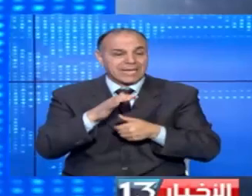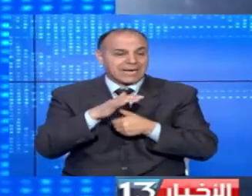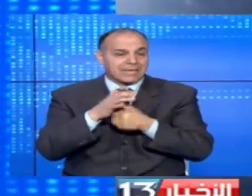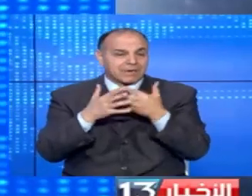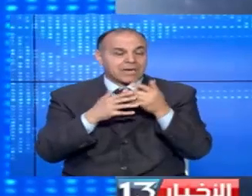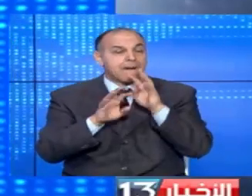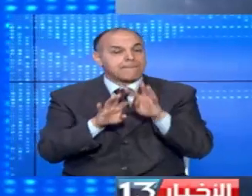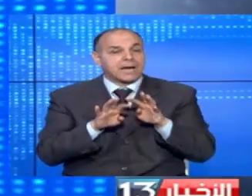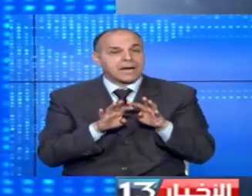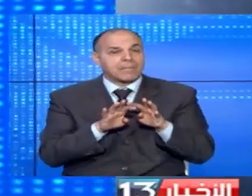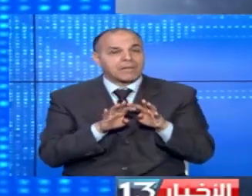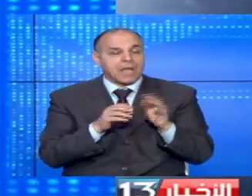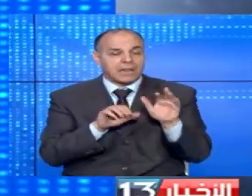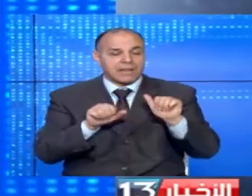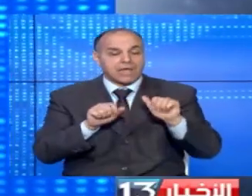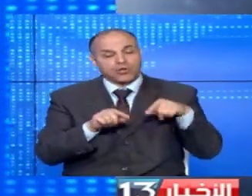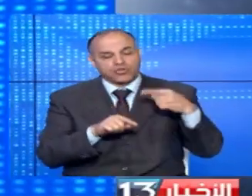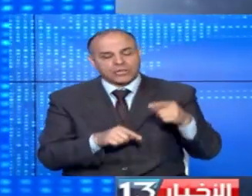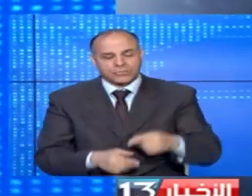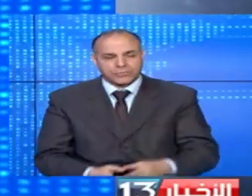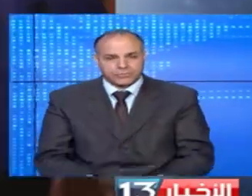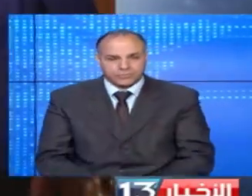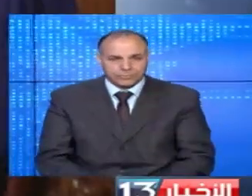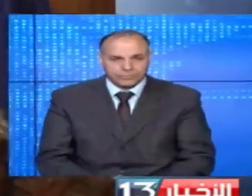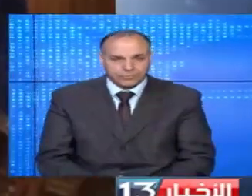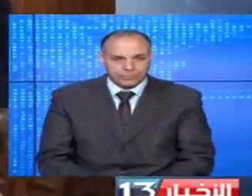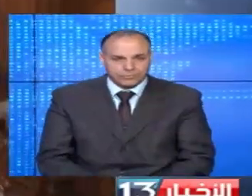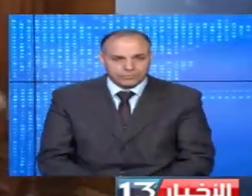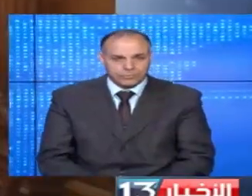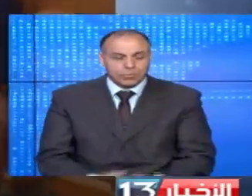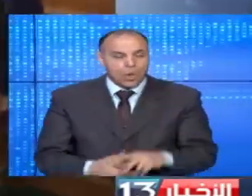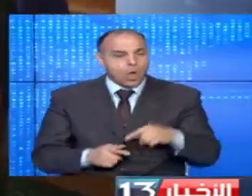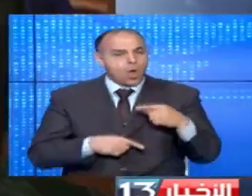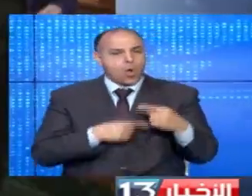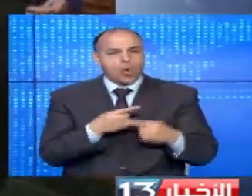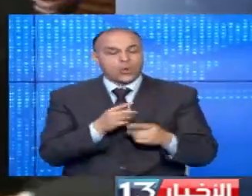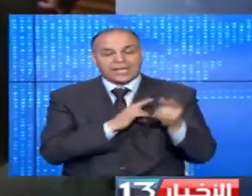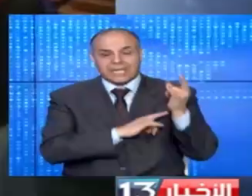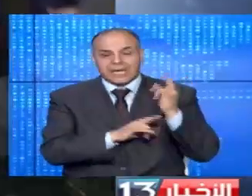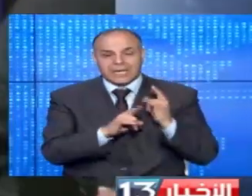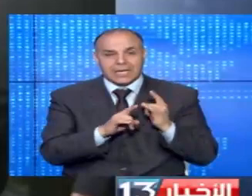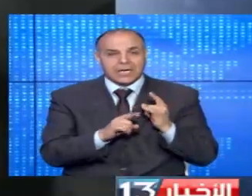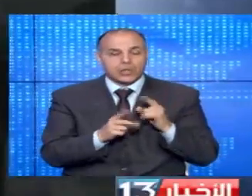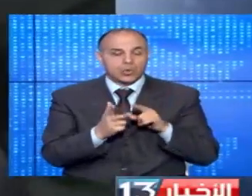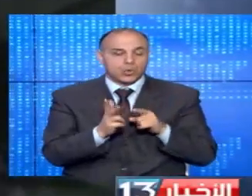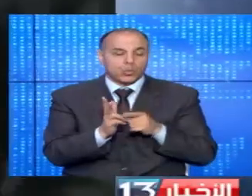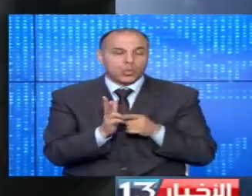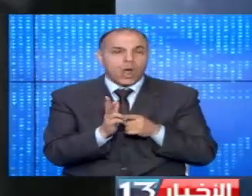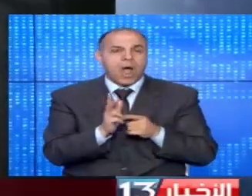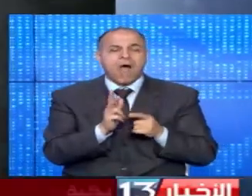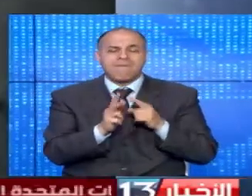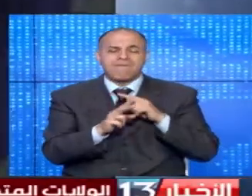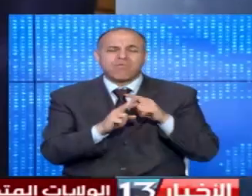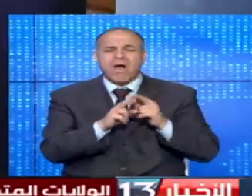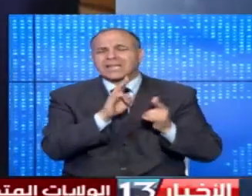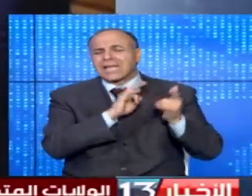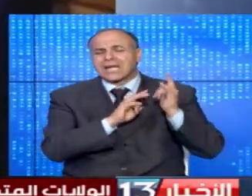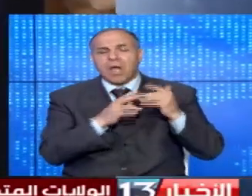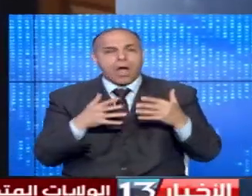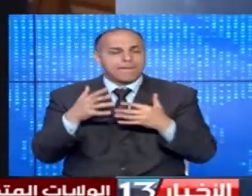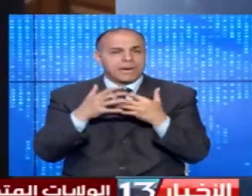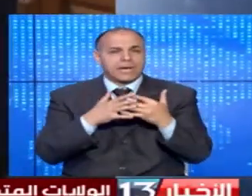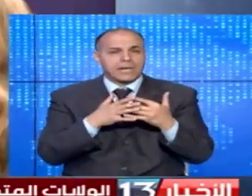برلمانيا الثلاثاء المقبل في خطوه تاريخيه والثالثه في تاريخ الولايات المتحده اح